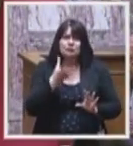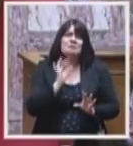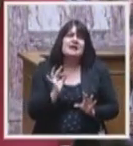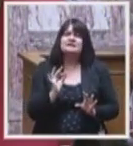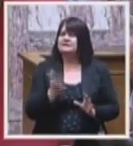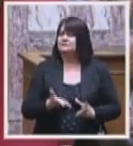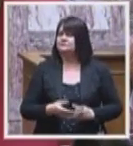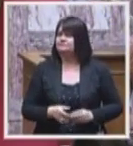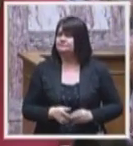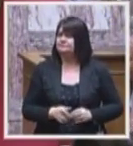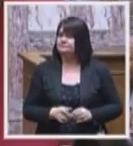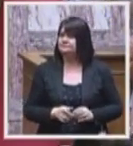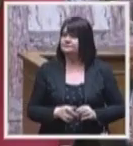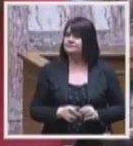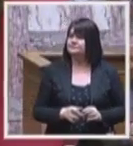Ένωση.